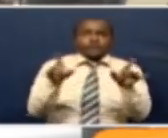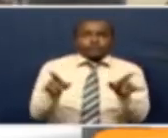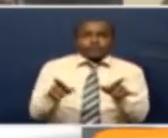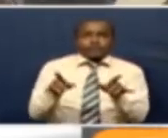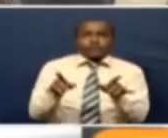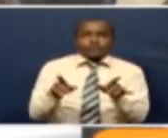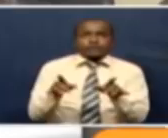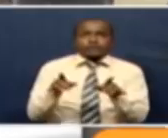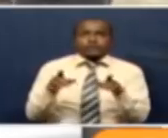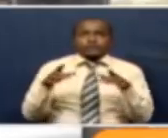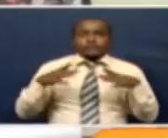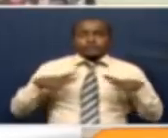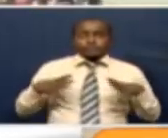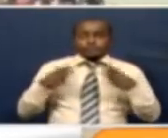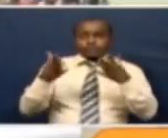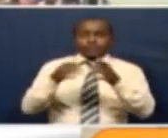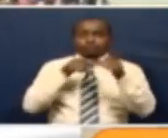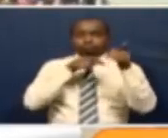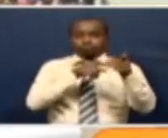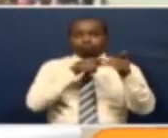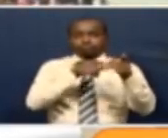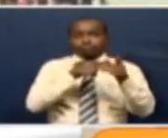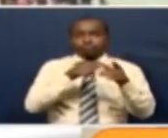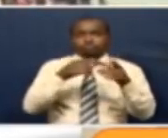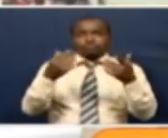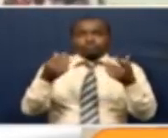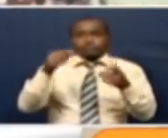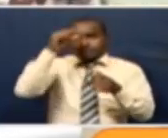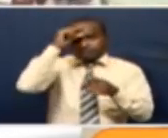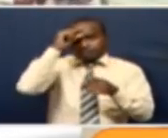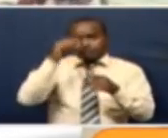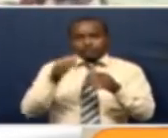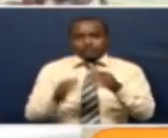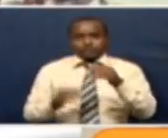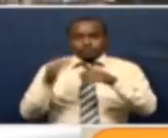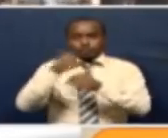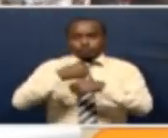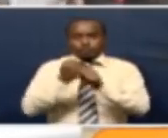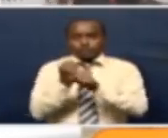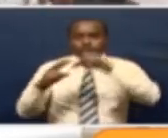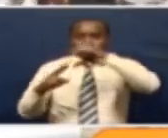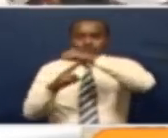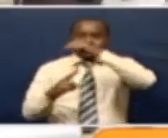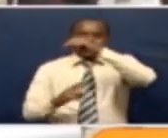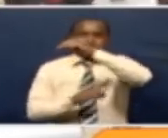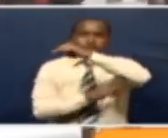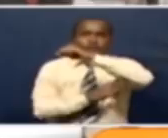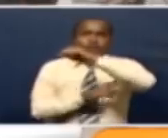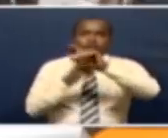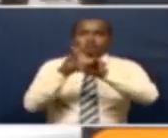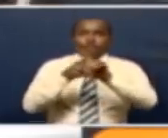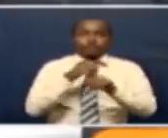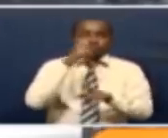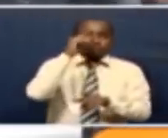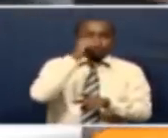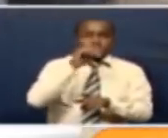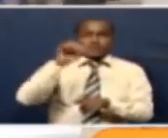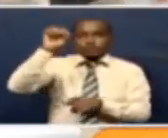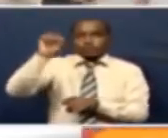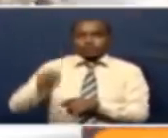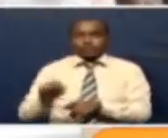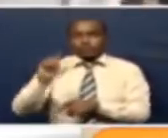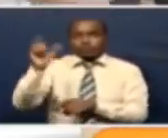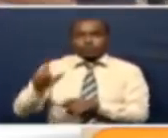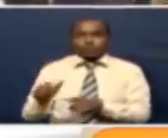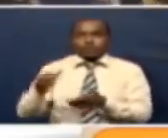sasa wanashinikiza serikali kuu kujenga daraja litakalounganisha mji wa Mombasa na sehemu za kusini mwa pwani ya Kenya